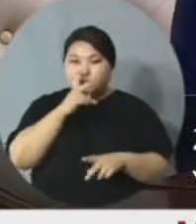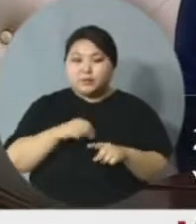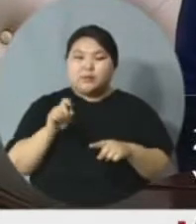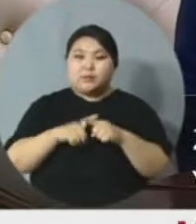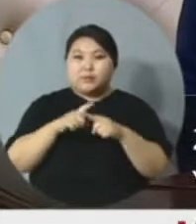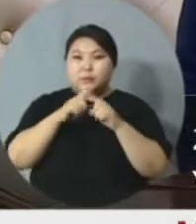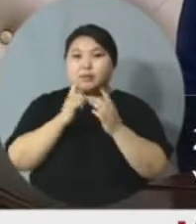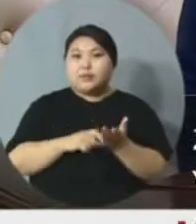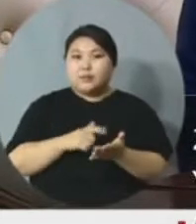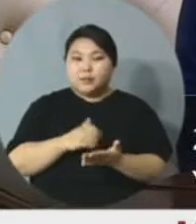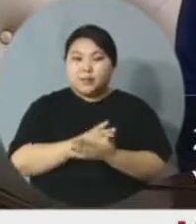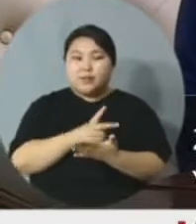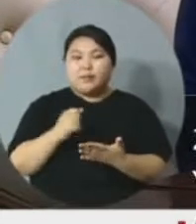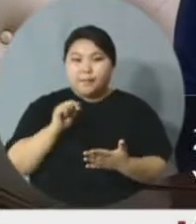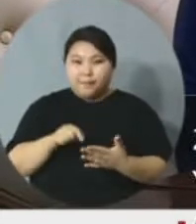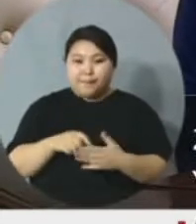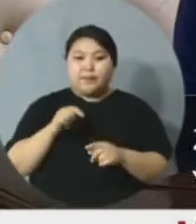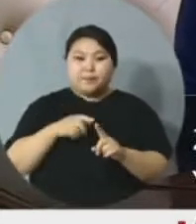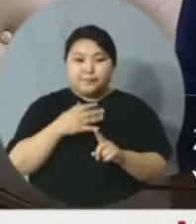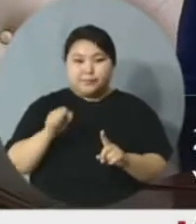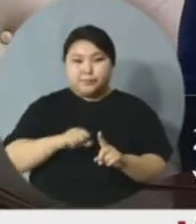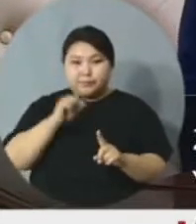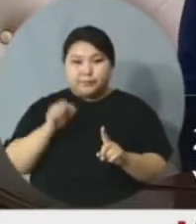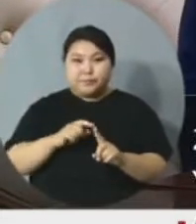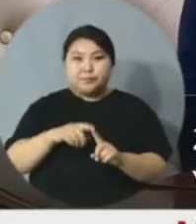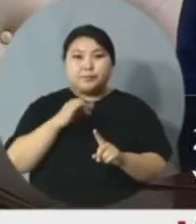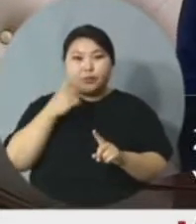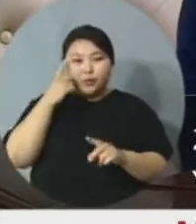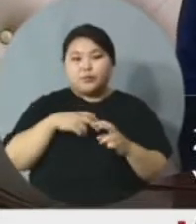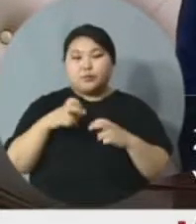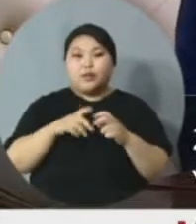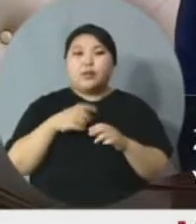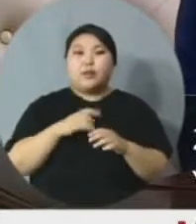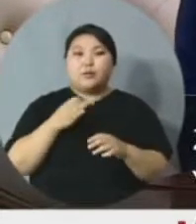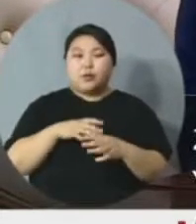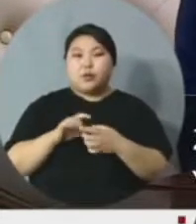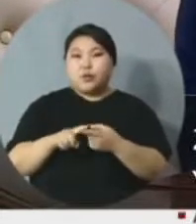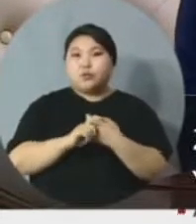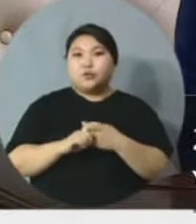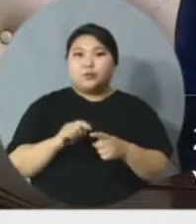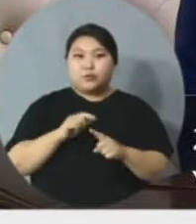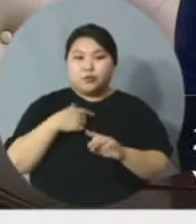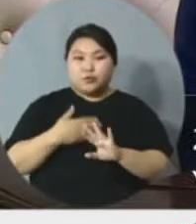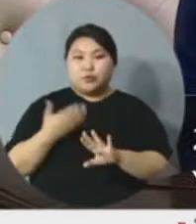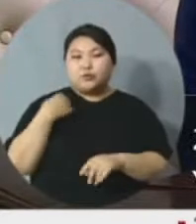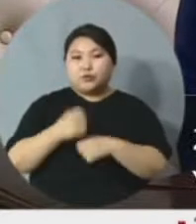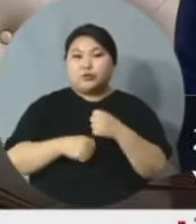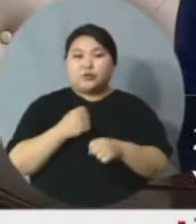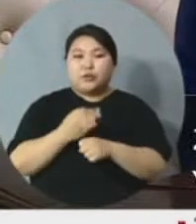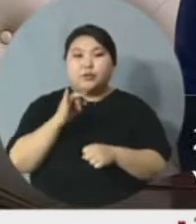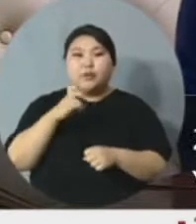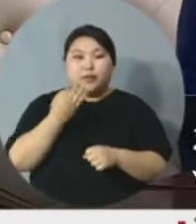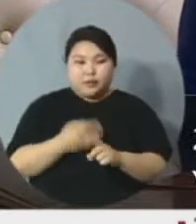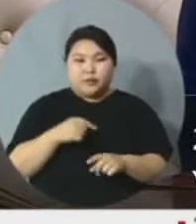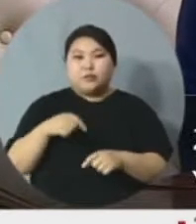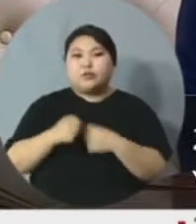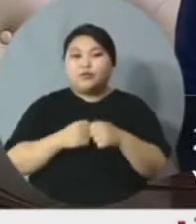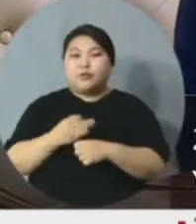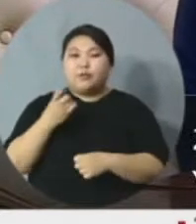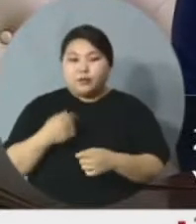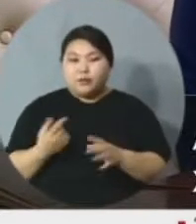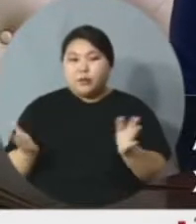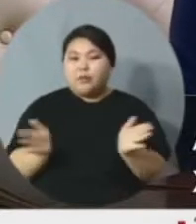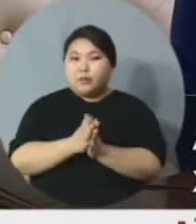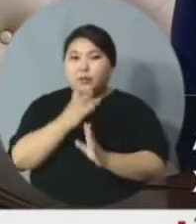цалин хэрэгтэй байж. Энэ асуудал дээр бол монгол үдшийнхээ холбооноос ер нь бол өнгөрсөн жилийн инфляц, энэ жилийн инфляц